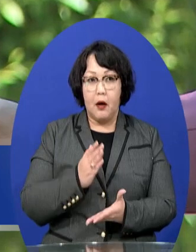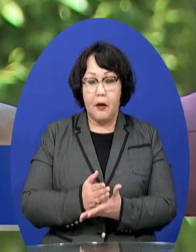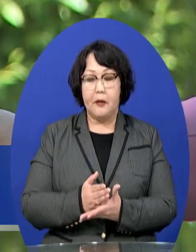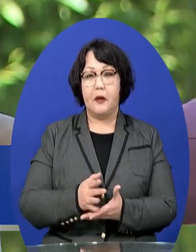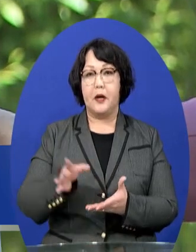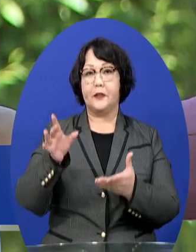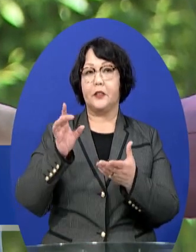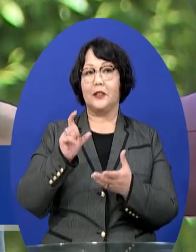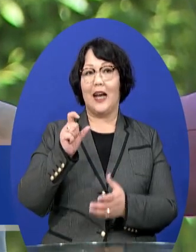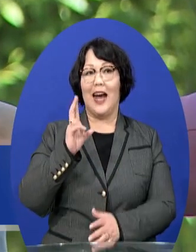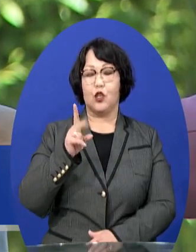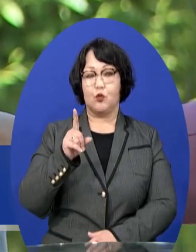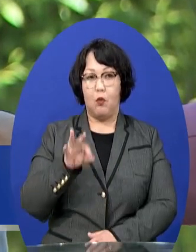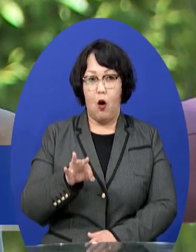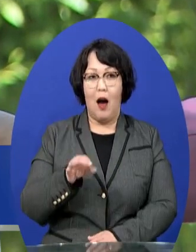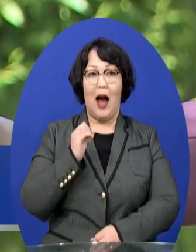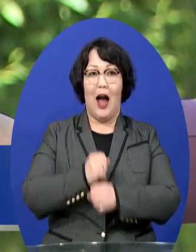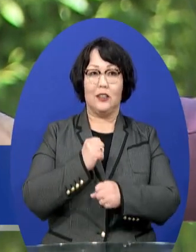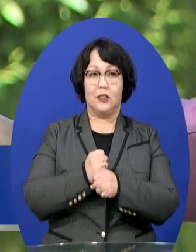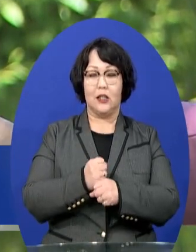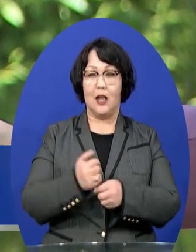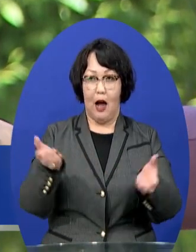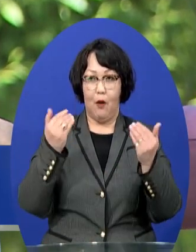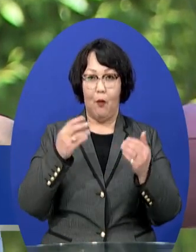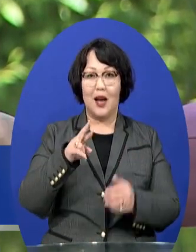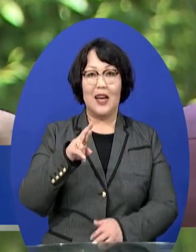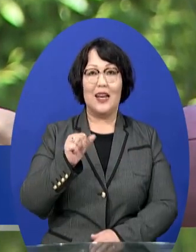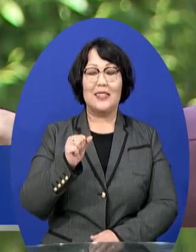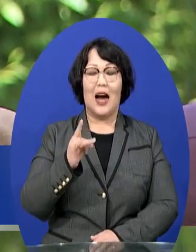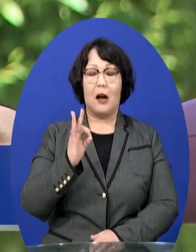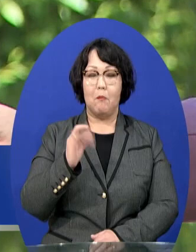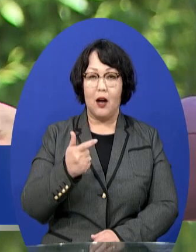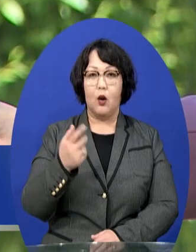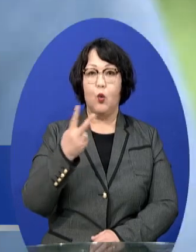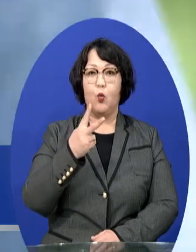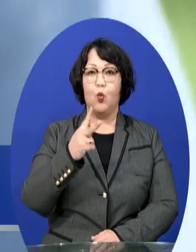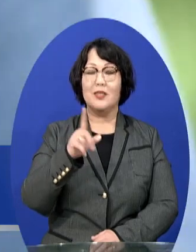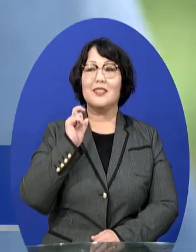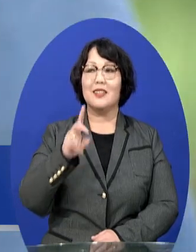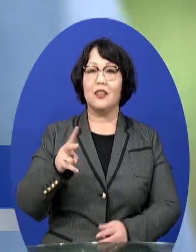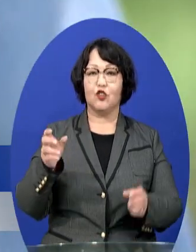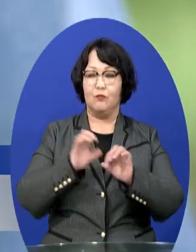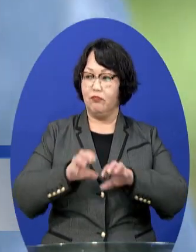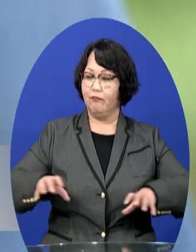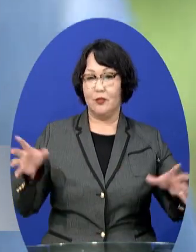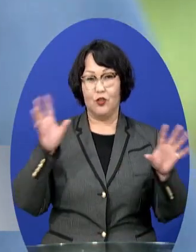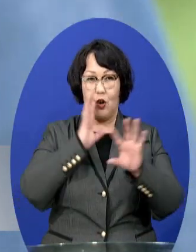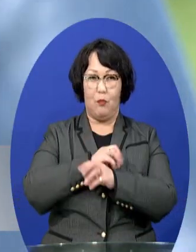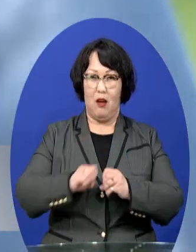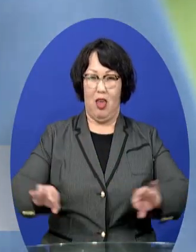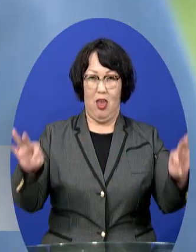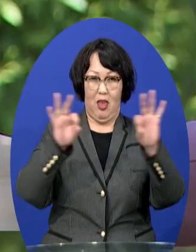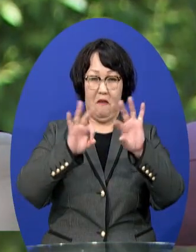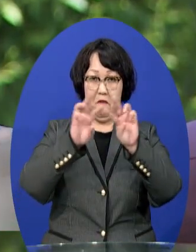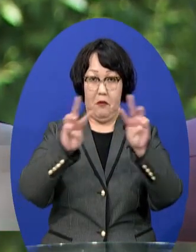нэг ажил олгогчдын үзэглэн яармаг бол болохгүй байгаа. А тэр нь болохоор экспо Монголигээ сайтээр л ер нь л хязгаарлагдчихж байгаа